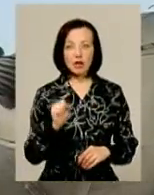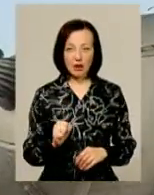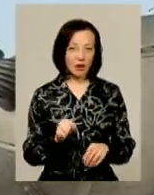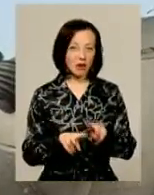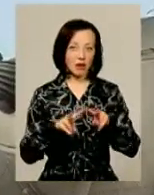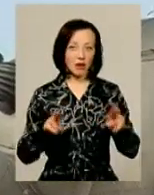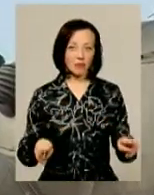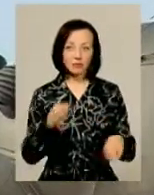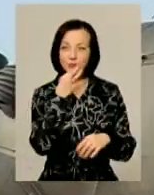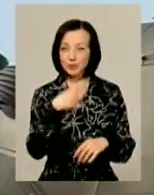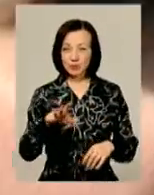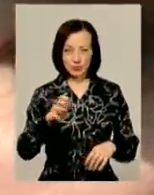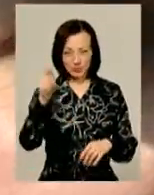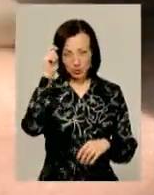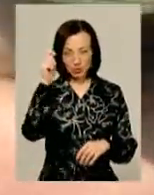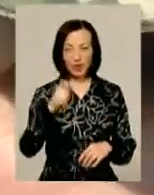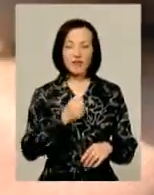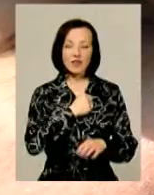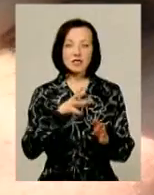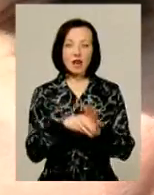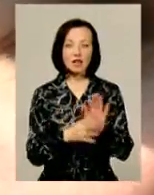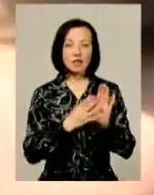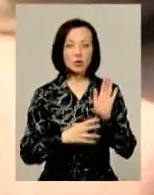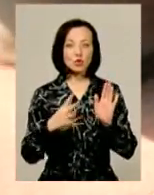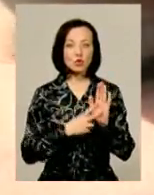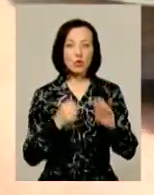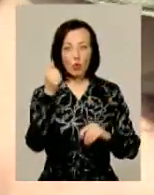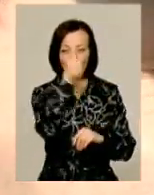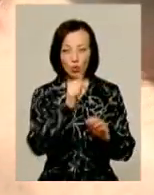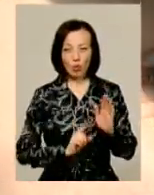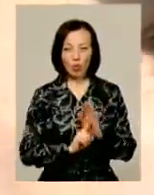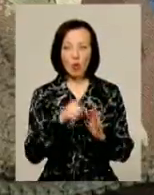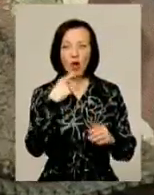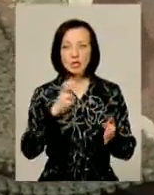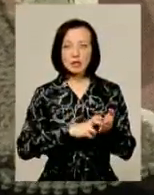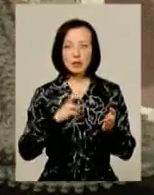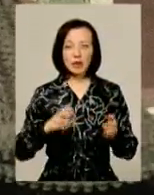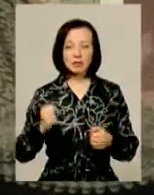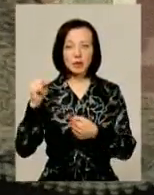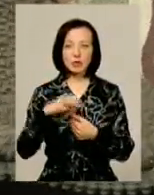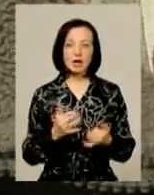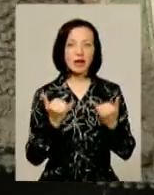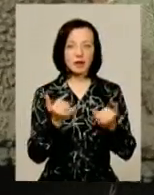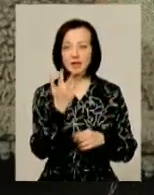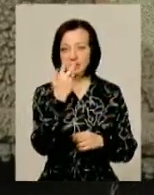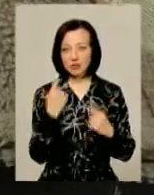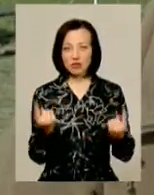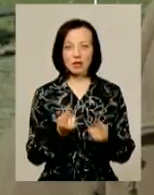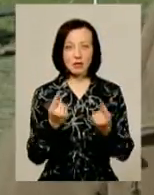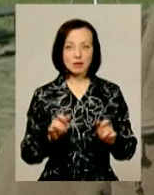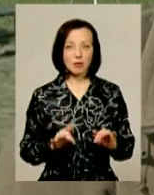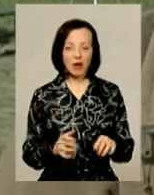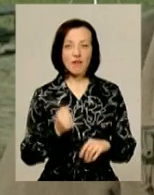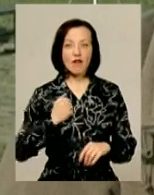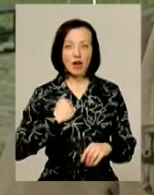фору будь-кому з однополчан. У військах вона ще з 97-го року. Каже, стрибки з парашутом для неї вже звична справа. В